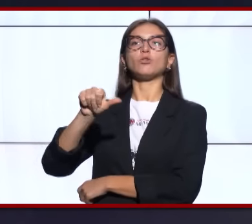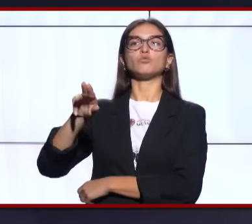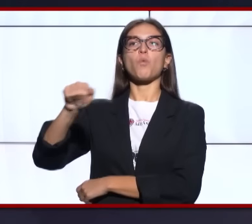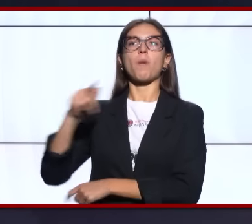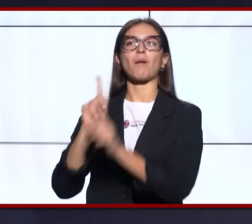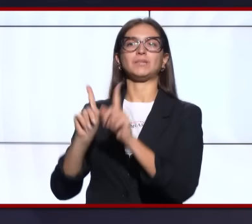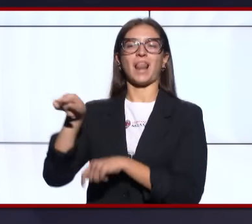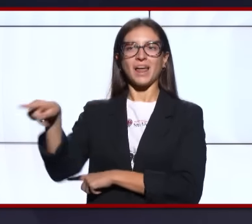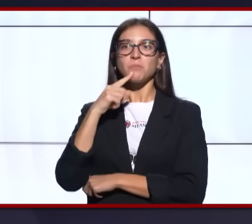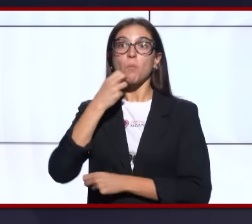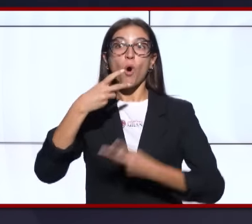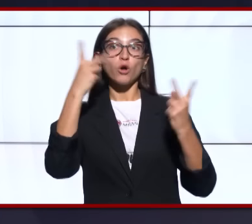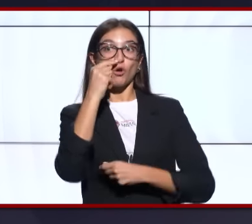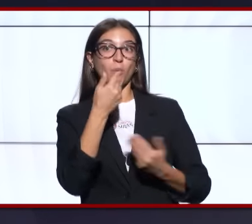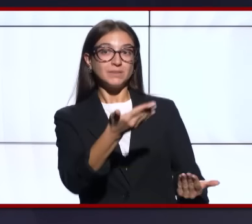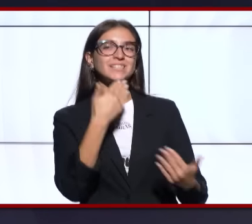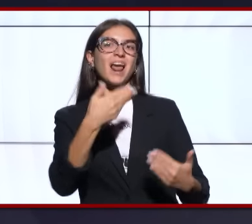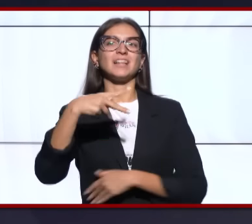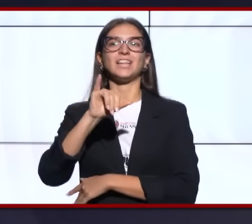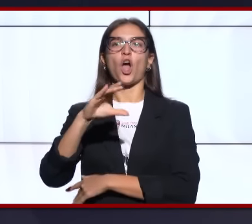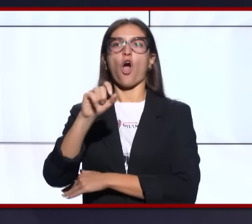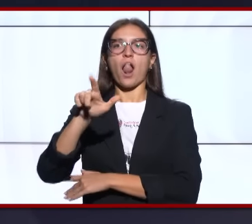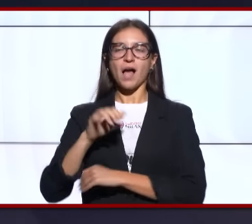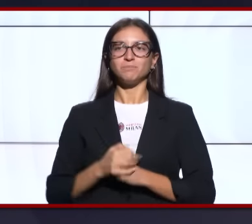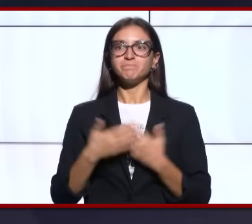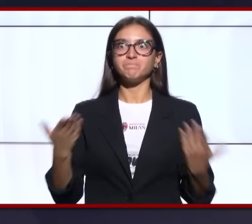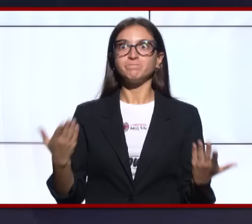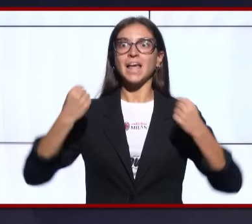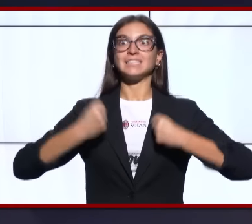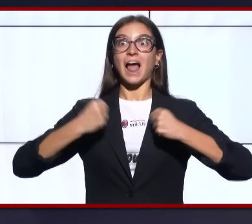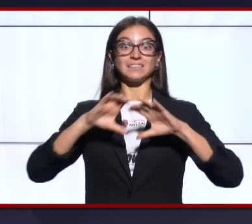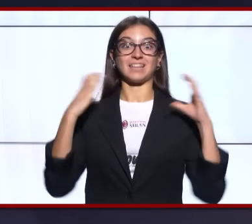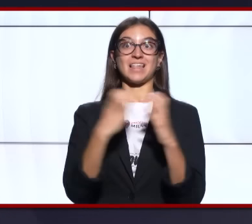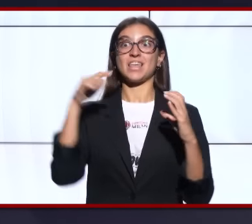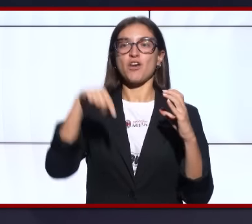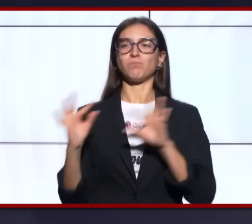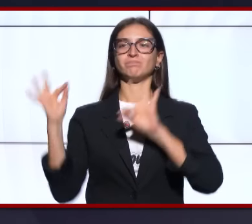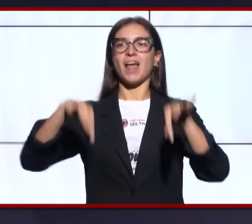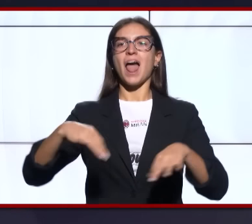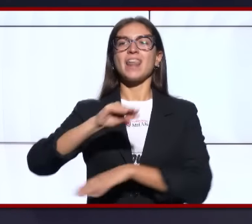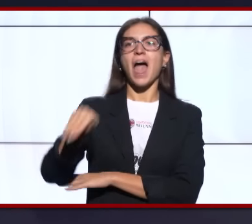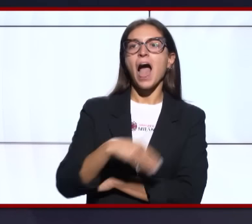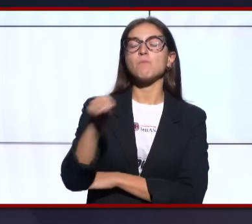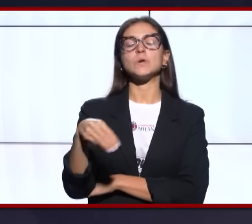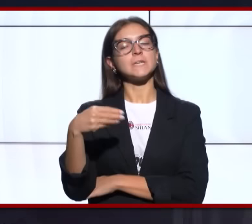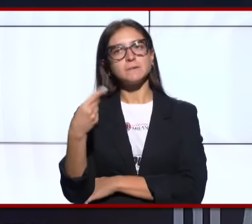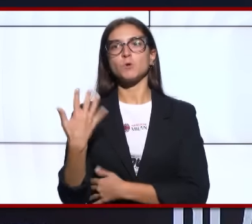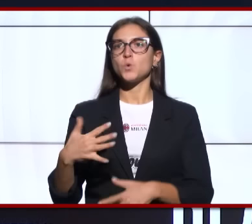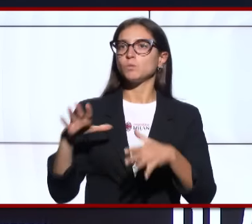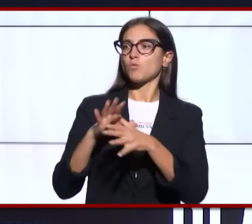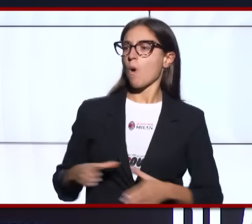Grazie Nicola Buongiorno mister Buongiorno arriva a San Siro un Napoli m molto continuo